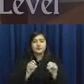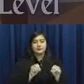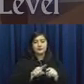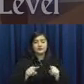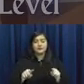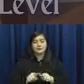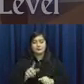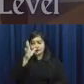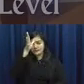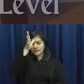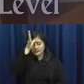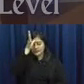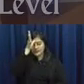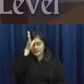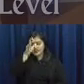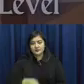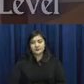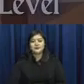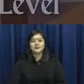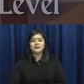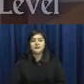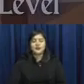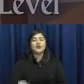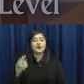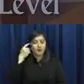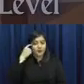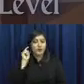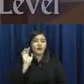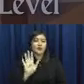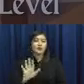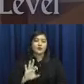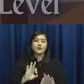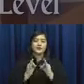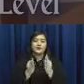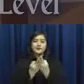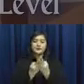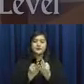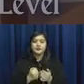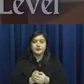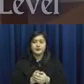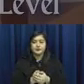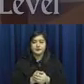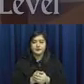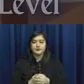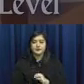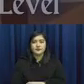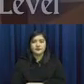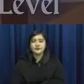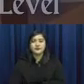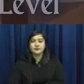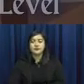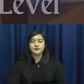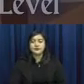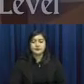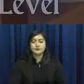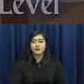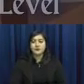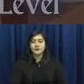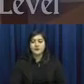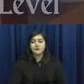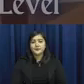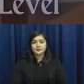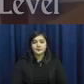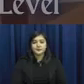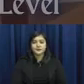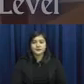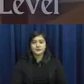ay, sabi nga eh, yan ay para sa ating pamilya. Yeah. Wala tayong kumpas o walang ginagawa ang ating